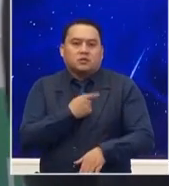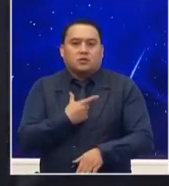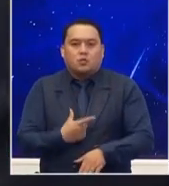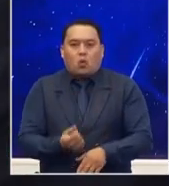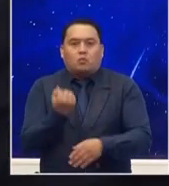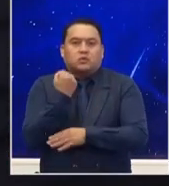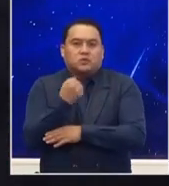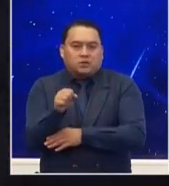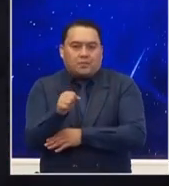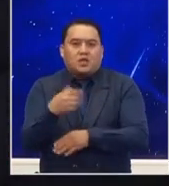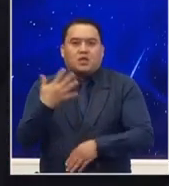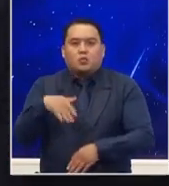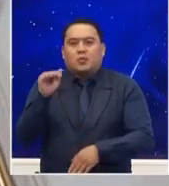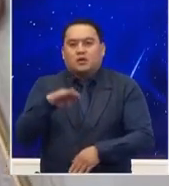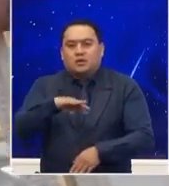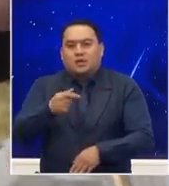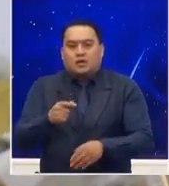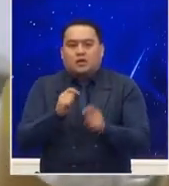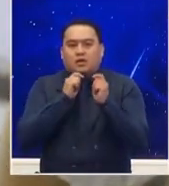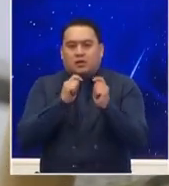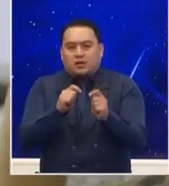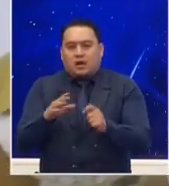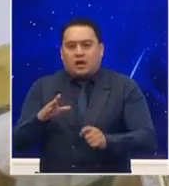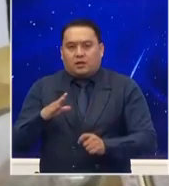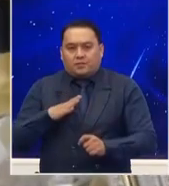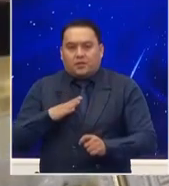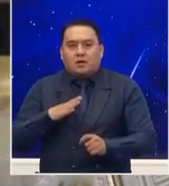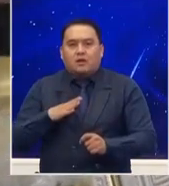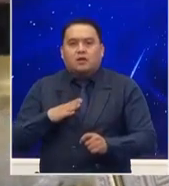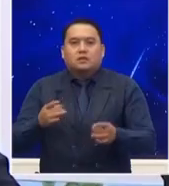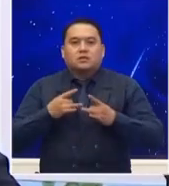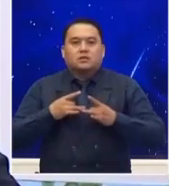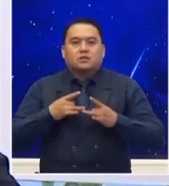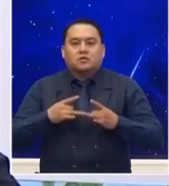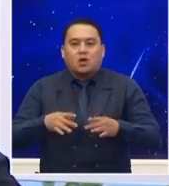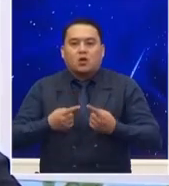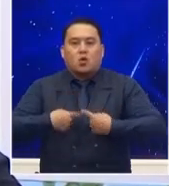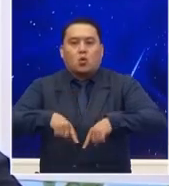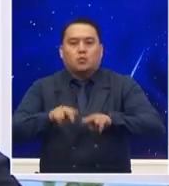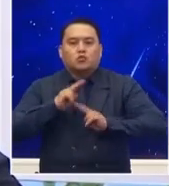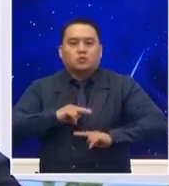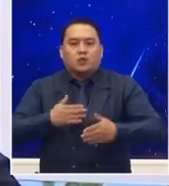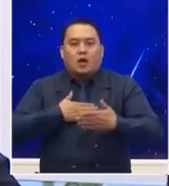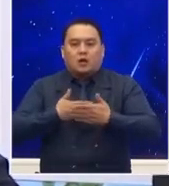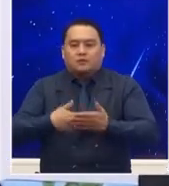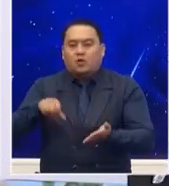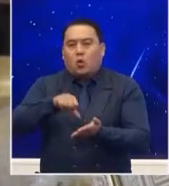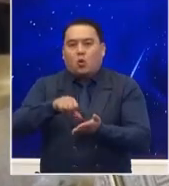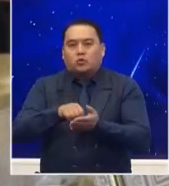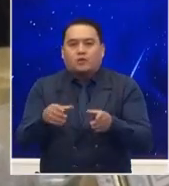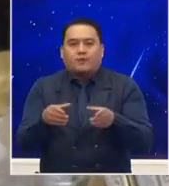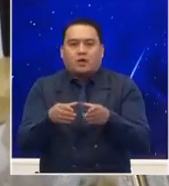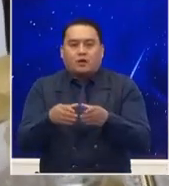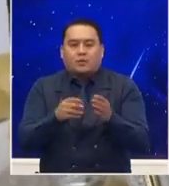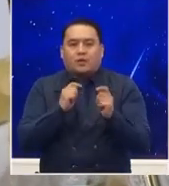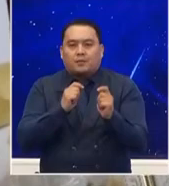дәрежелі диплом табысталды және 50 мың теңгеге сертификат берілді. Салтанатты шарада қоғамдық жұмыста белсенділік танытқан кәсіподақ мүшелері